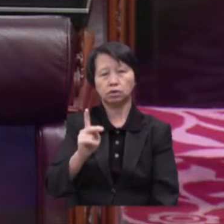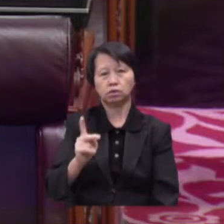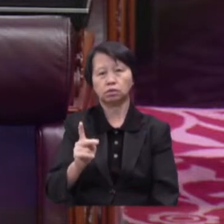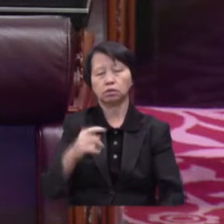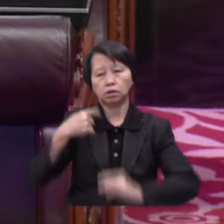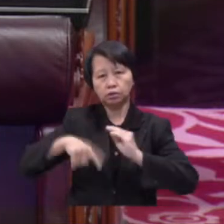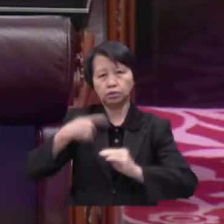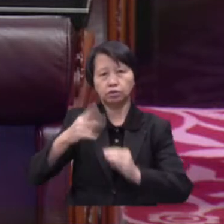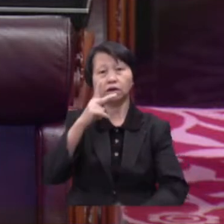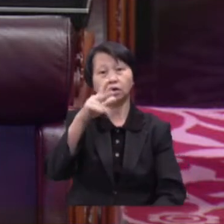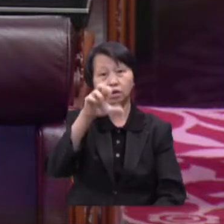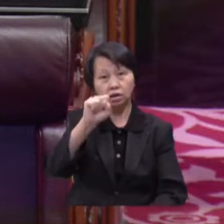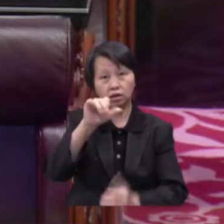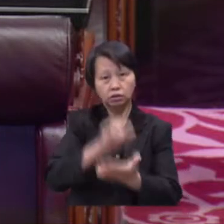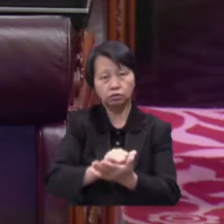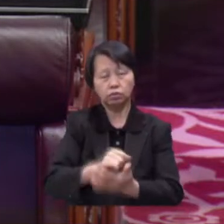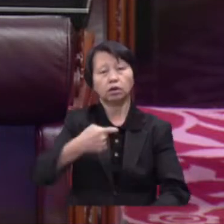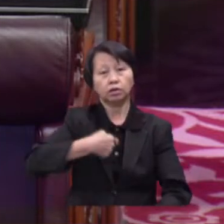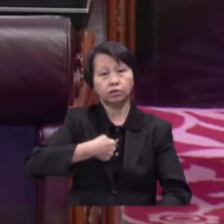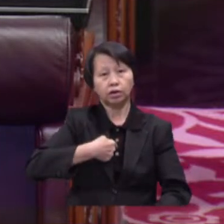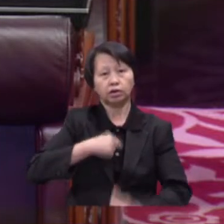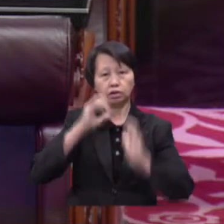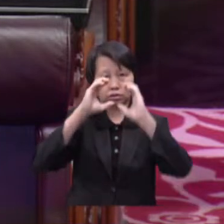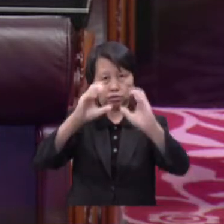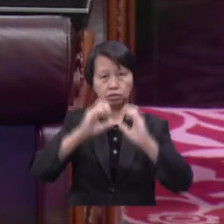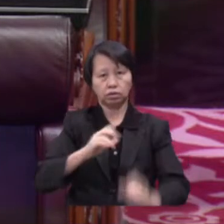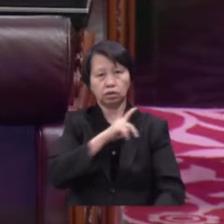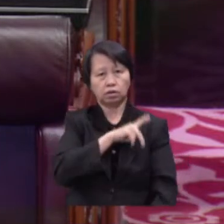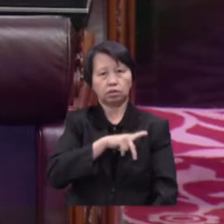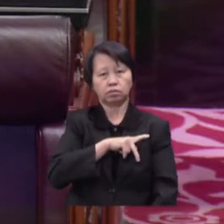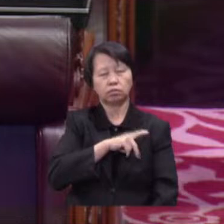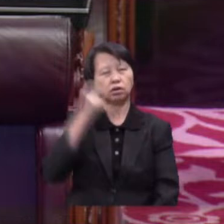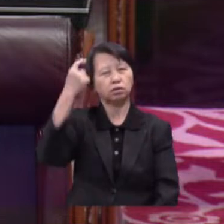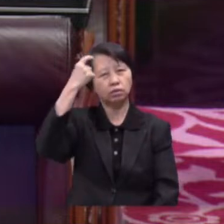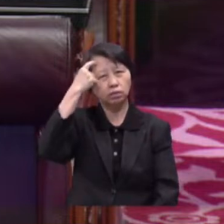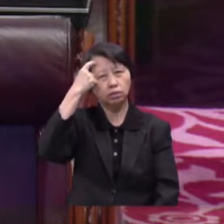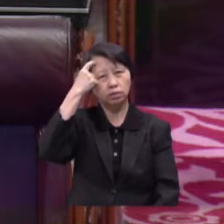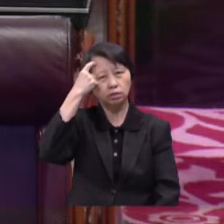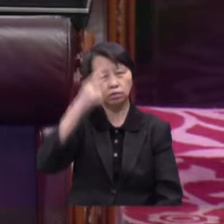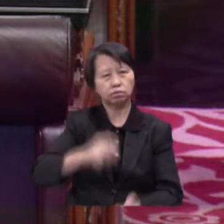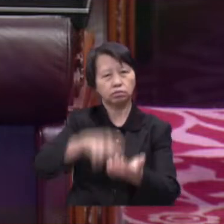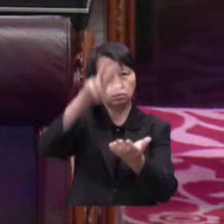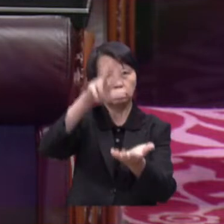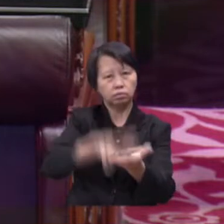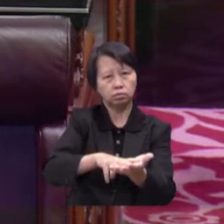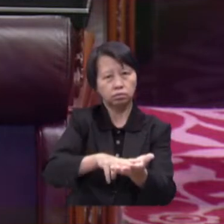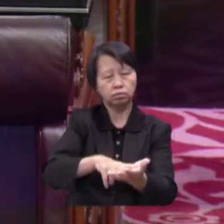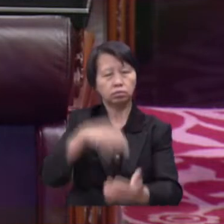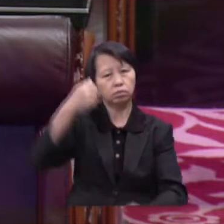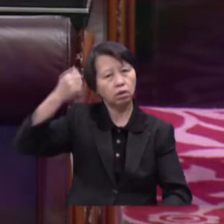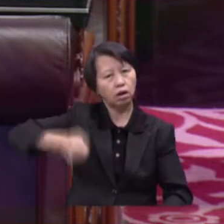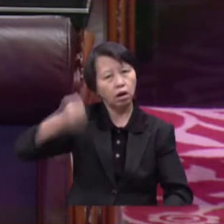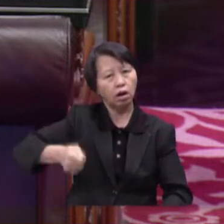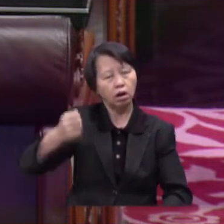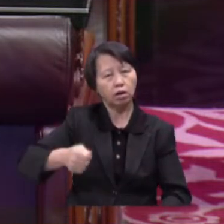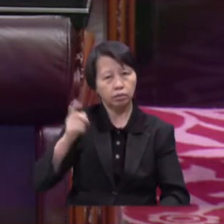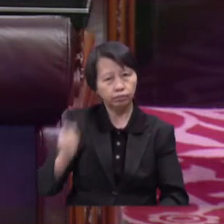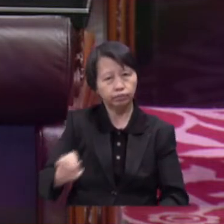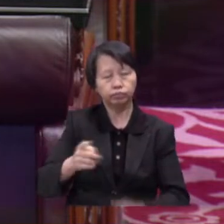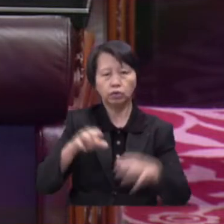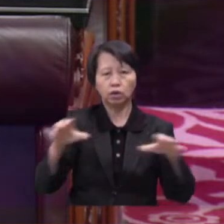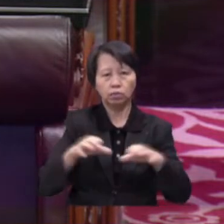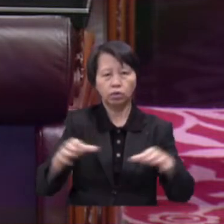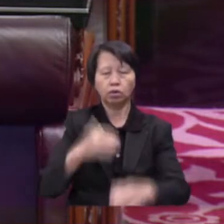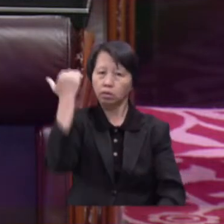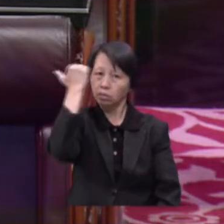mengenai kit tersebut saya secara pribadi berpandangan bahwa justifikasi penghakiman tersebut yang dibuat